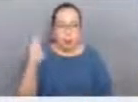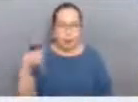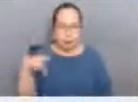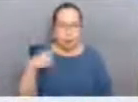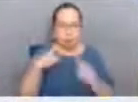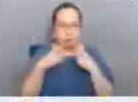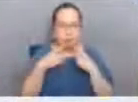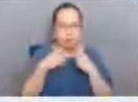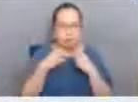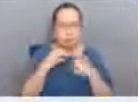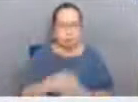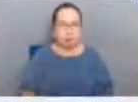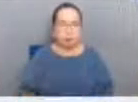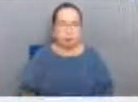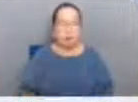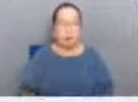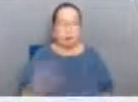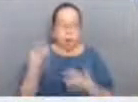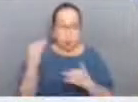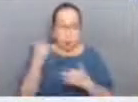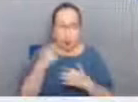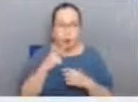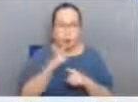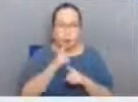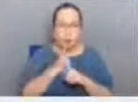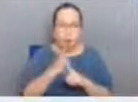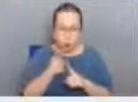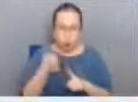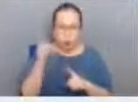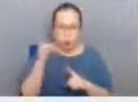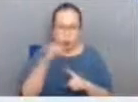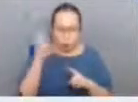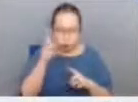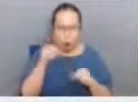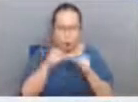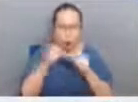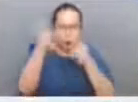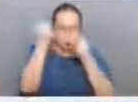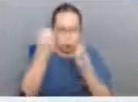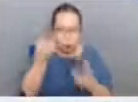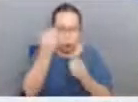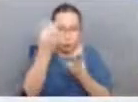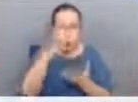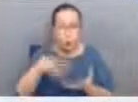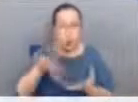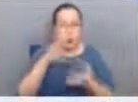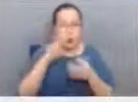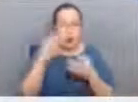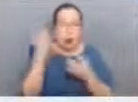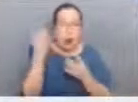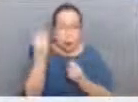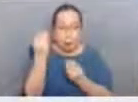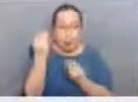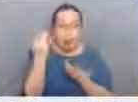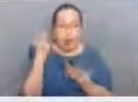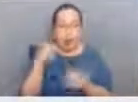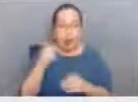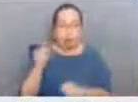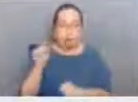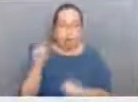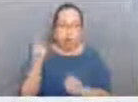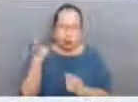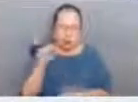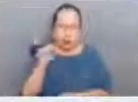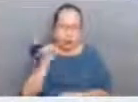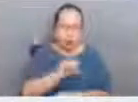Ignacio. 84 days na, Rocky. So, bawat araw, nagdadagdag ako ng regalo sa pabigat